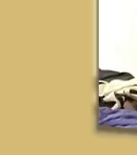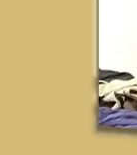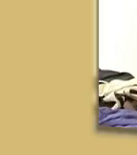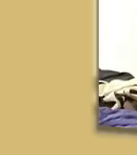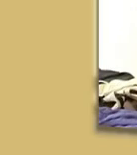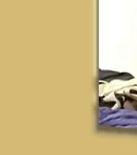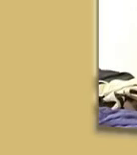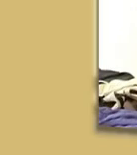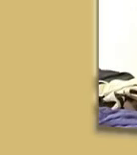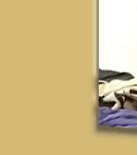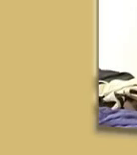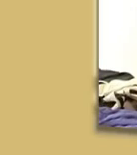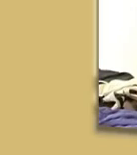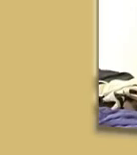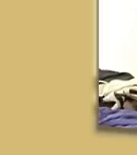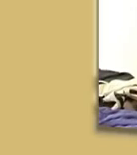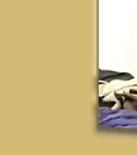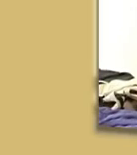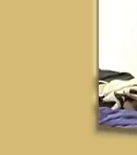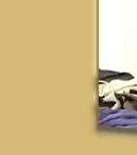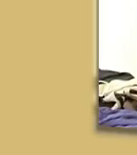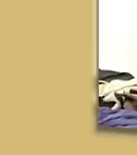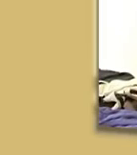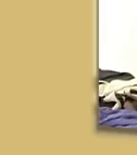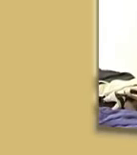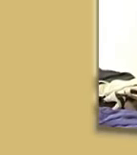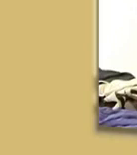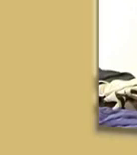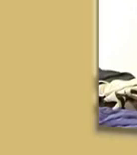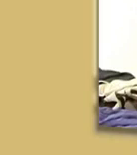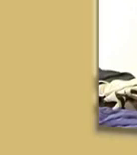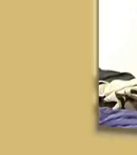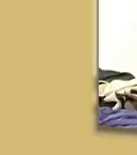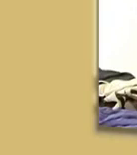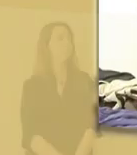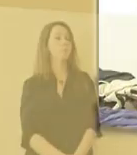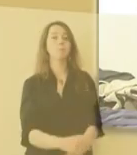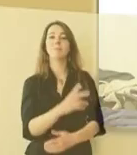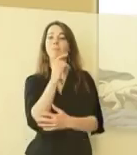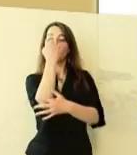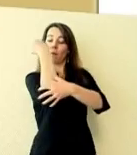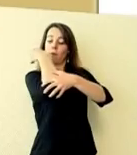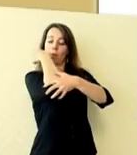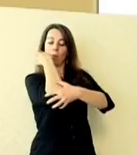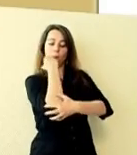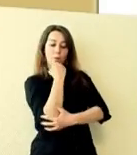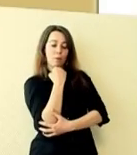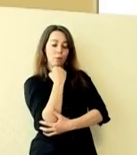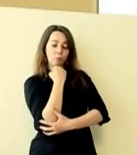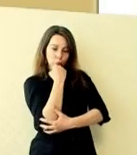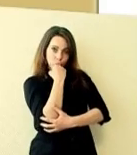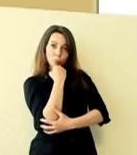Je fais descendre bébé à peu près à hauteur pour lui faire un bisou sur la tête. Là, il est à la bonne hauteur, il ne faut pas qu'il soit trop